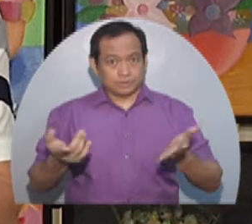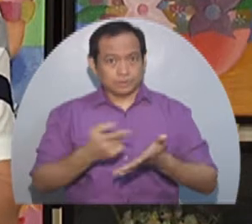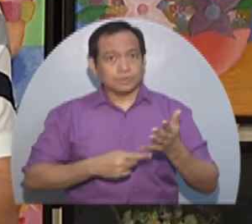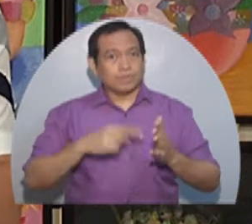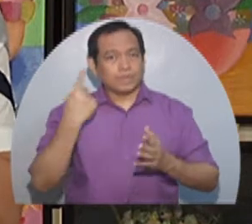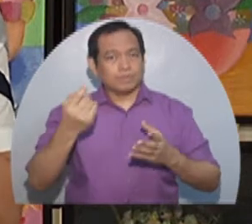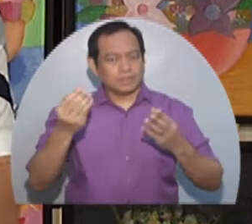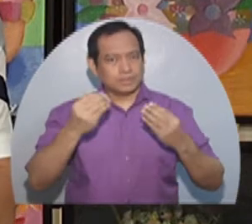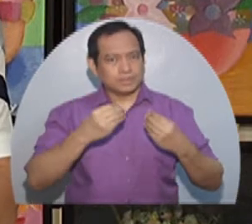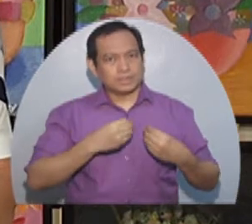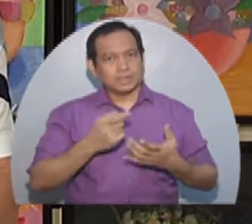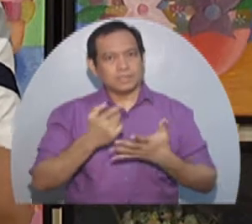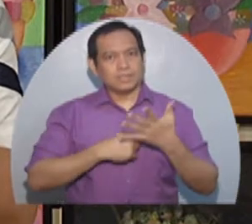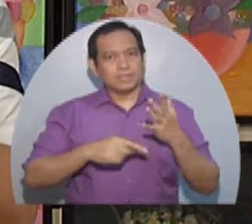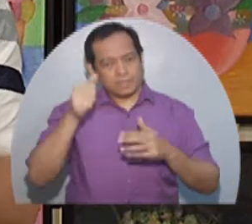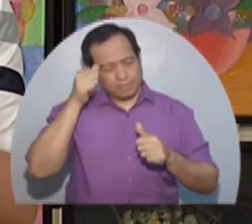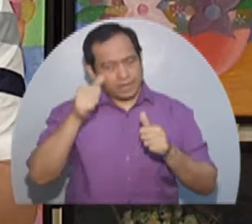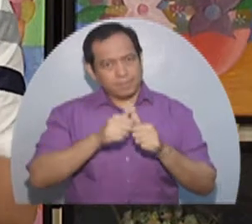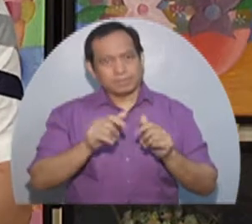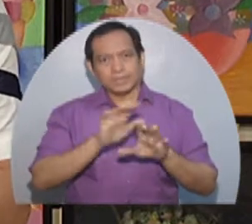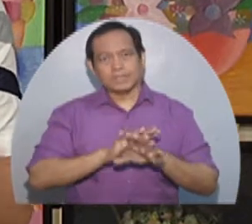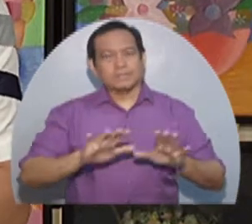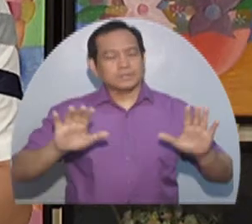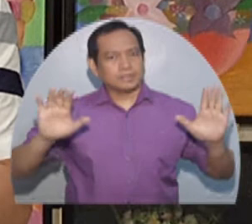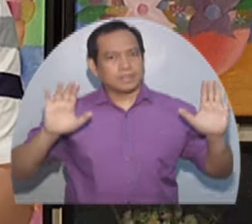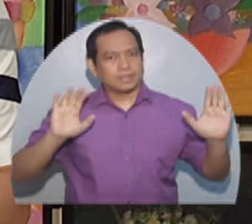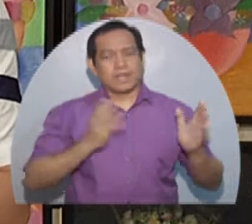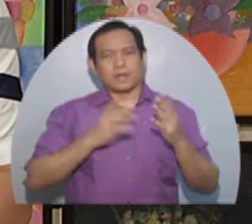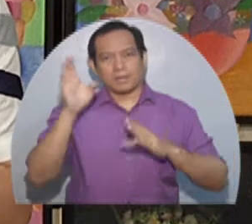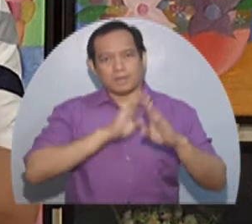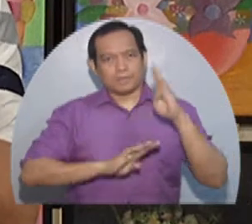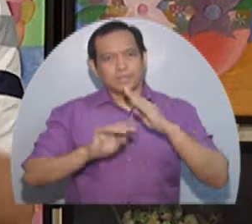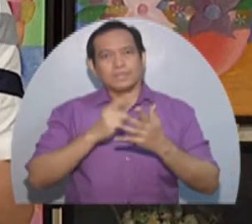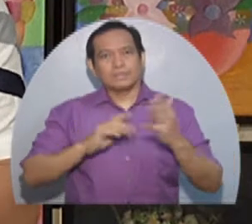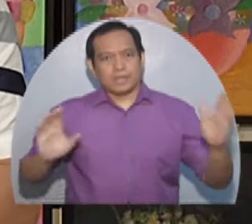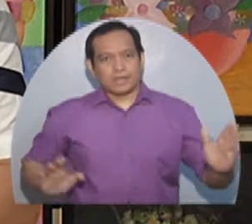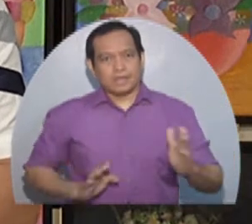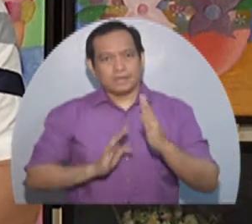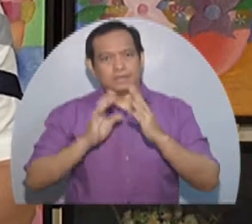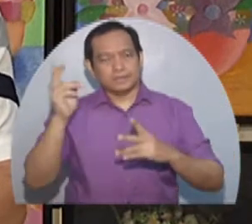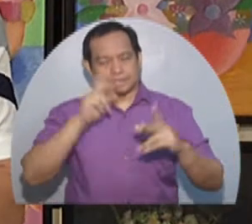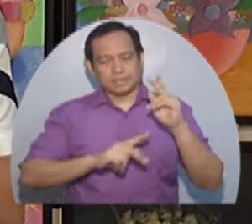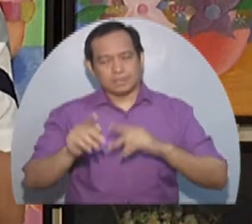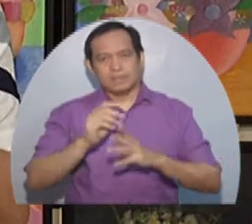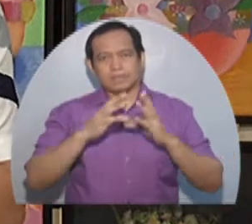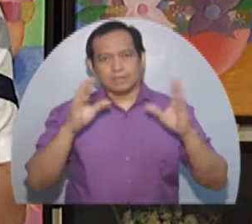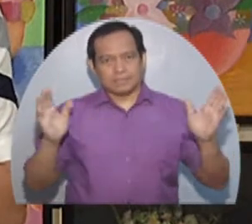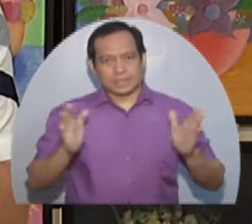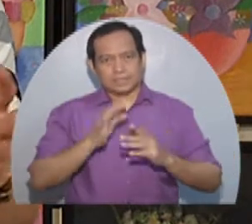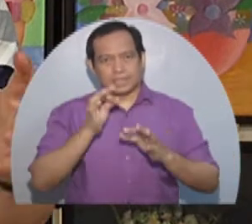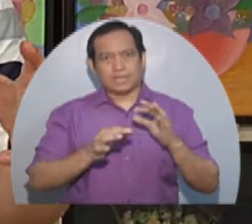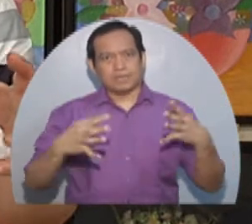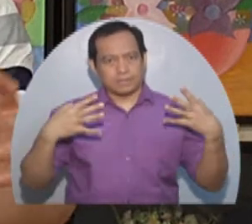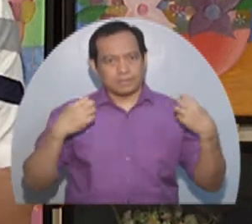inyo. Lagi niyong tandaan na hindi tayo dapat sumukas sa mga problema. Ang kinaharap nating problema ay